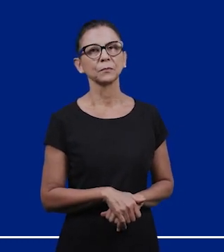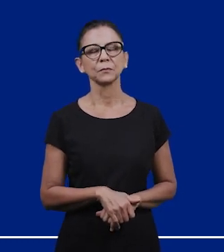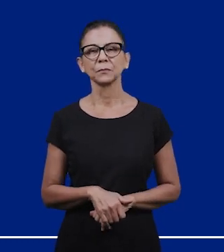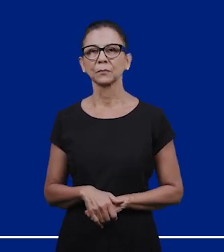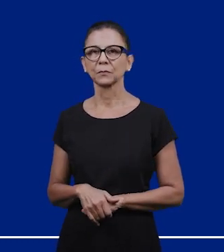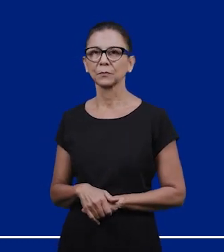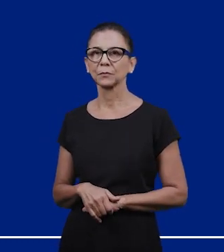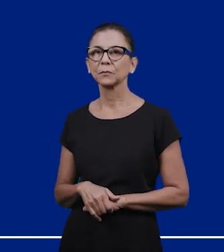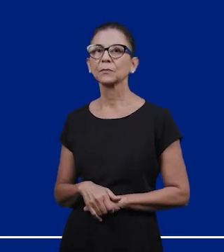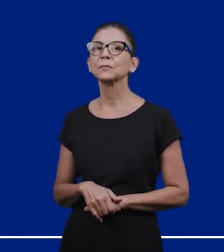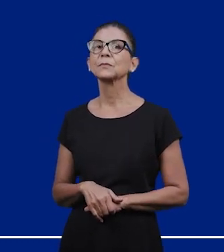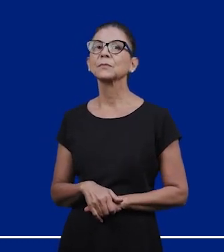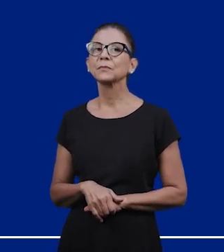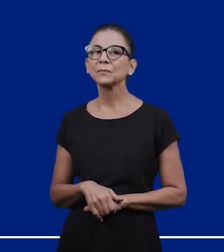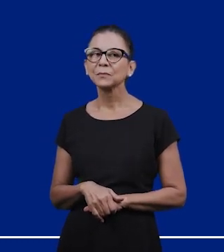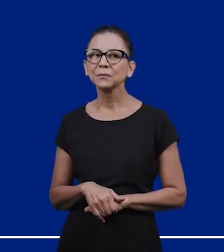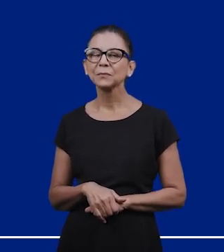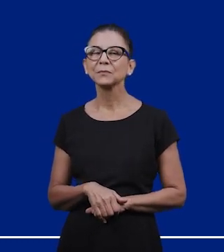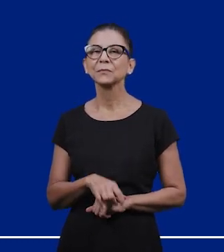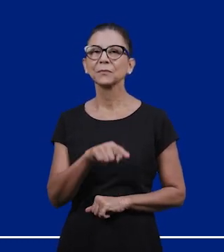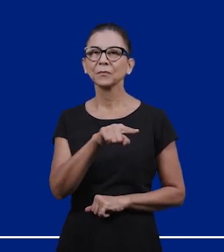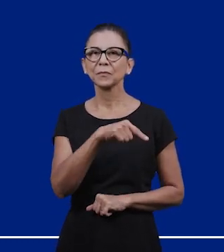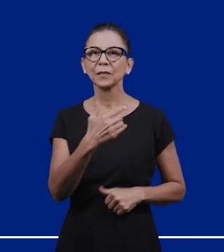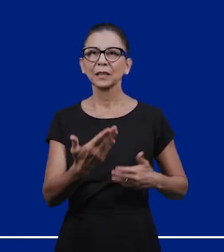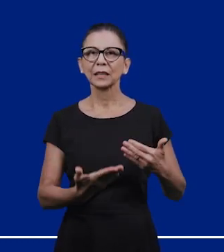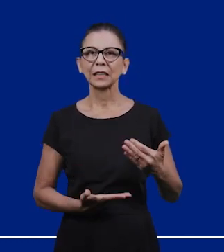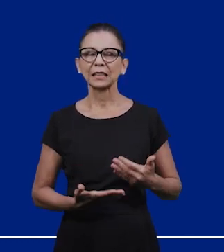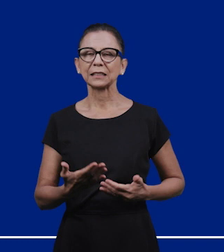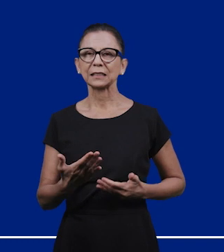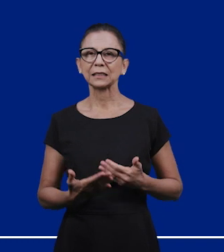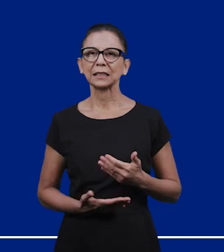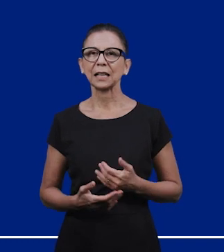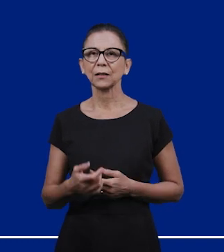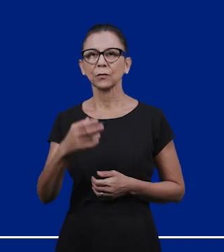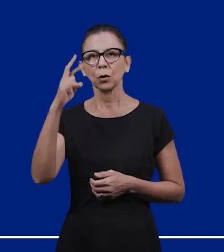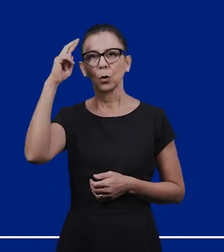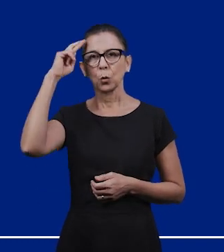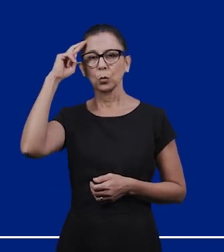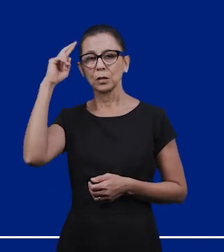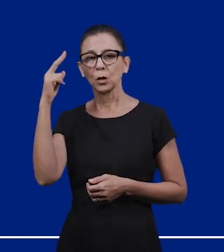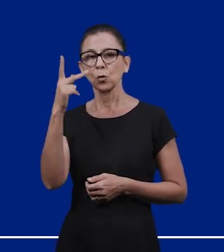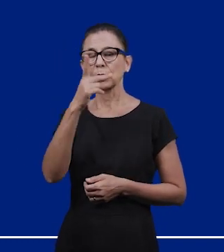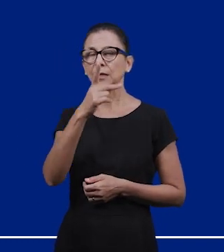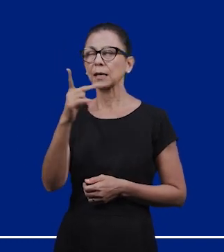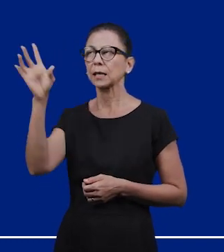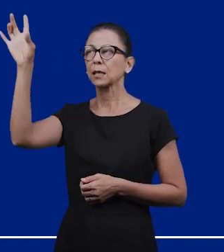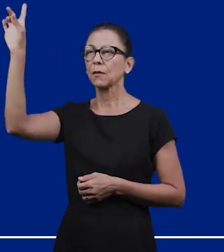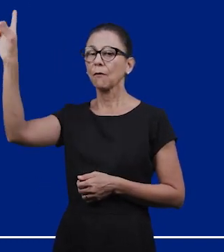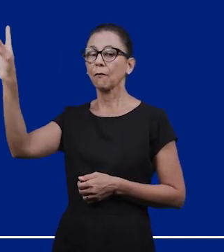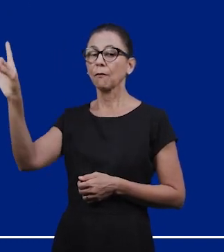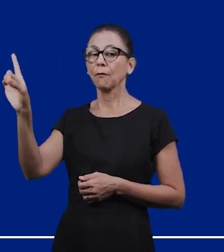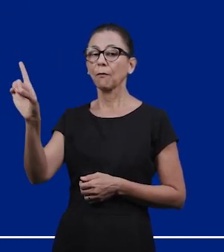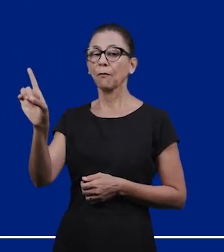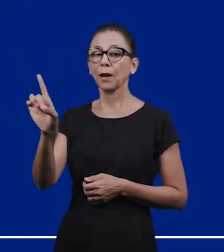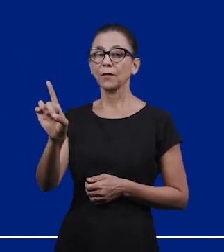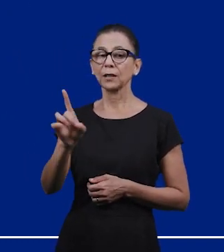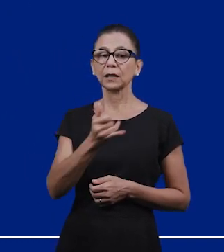le Seigneur de ce serviteur dans un jour où il n'attend pas, et dans une heure qu'il ne sait